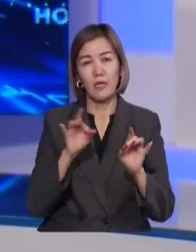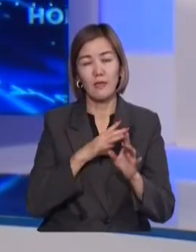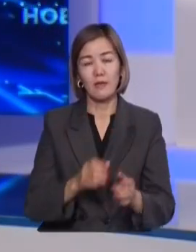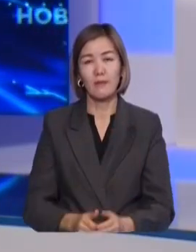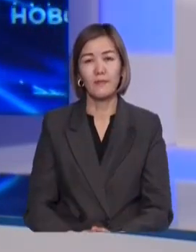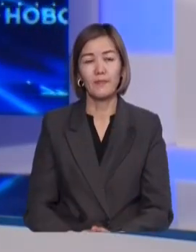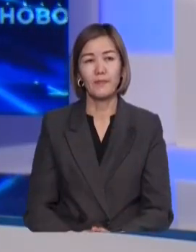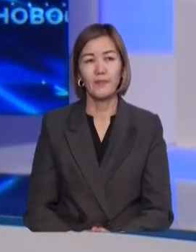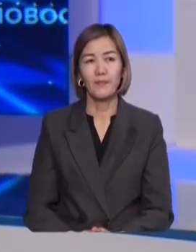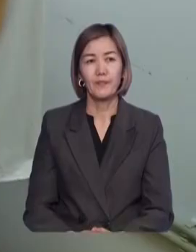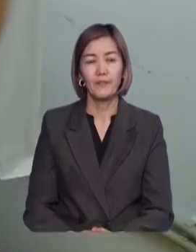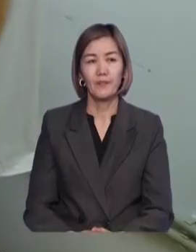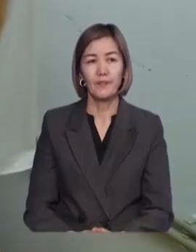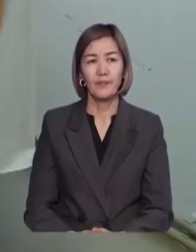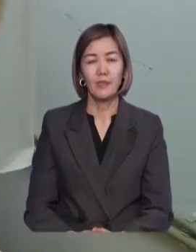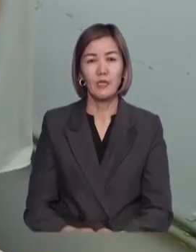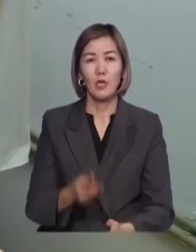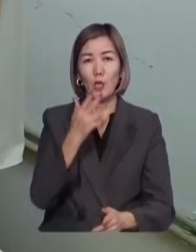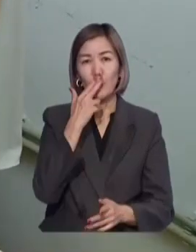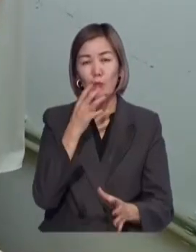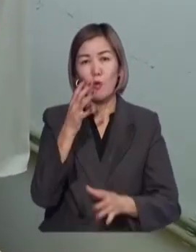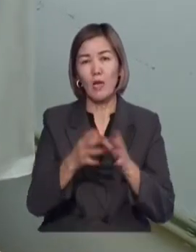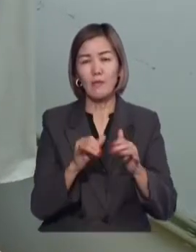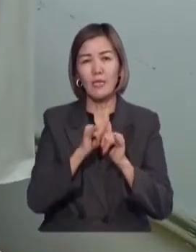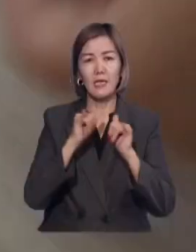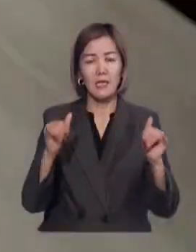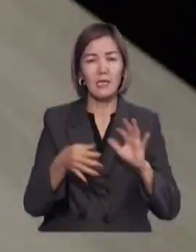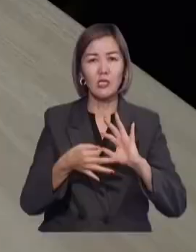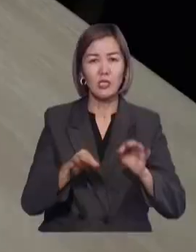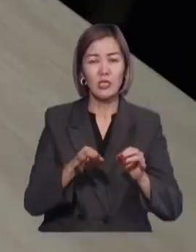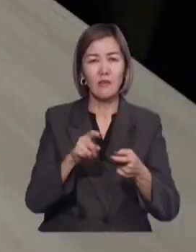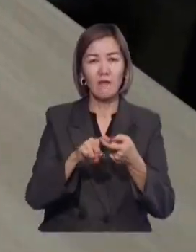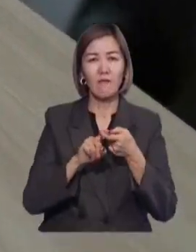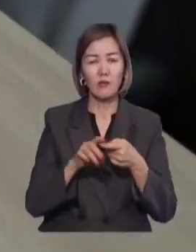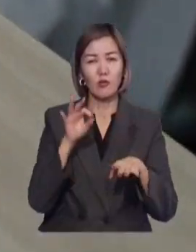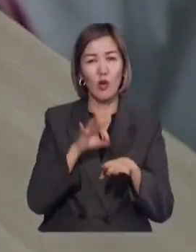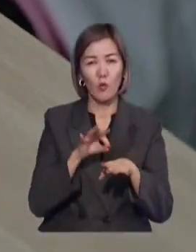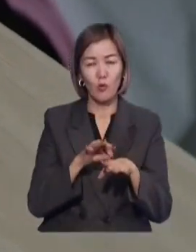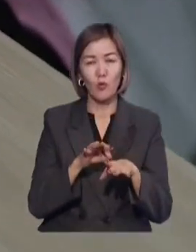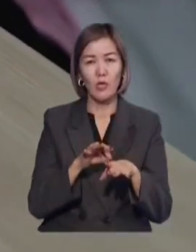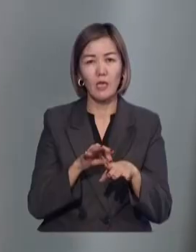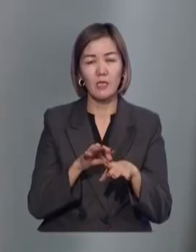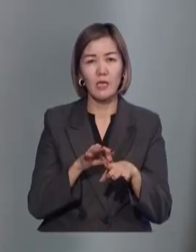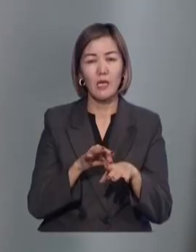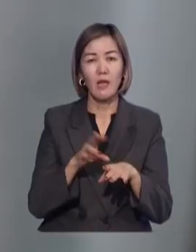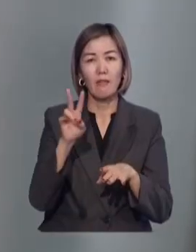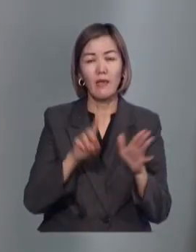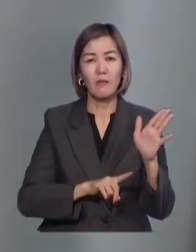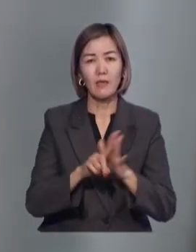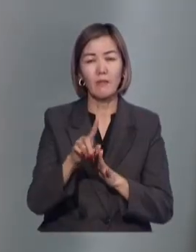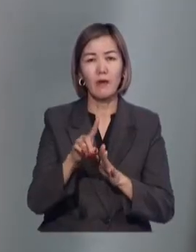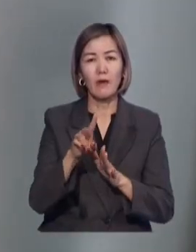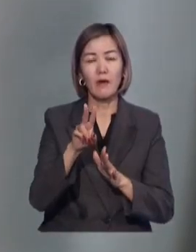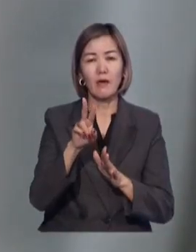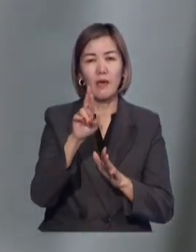айтылды. Тымау әлемде кең таралған жіті респираторлық вирустық инфекция ауру қарашадан басталып, қаңтар,